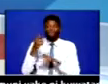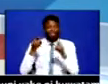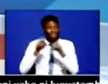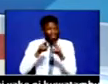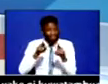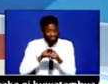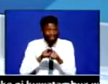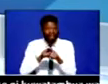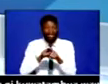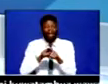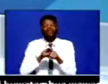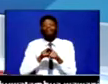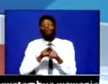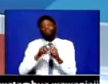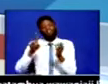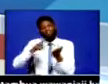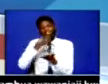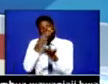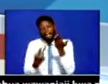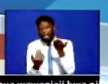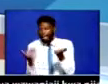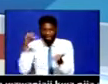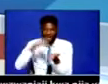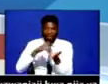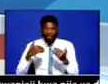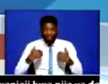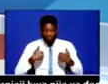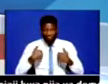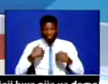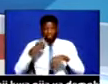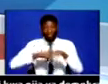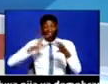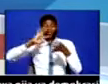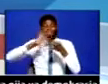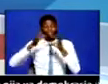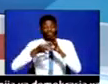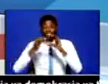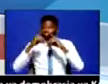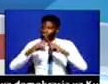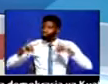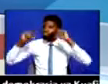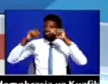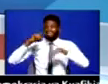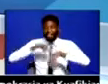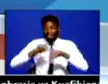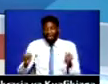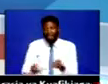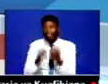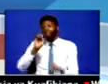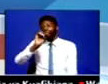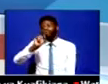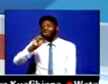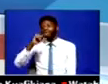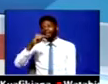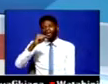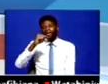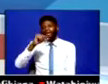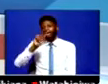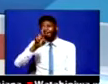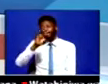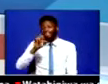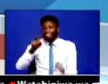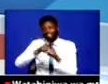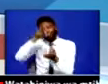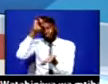kuvunja moyo katika kwenye michezo ya Olimpiki jijini Tokyo baada ya bondia Christine Ongare kuondolewa katika mashindano ya ndondi.